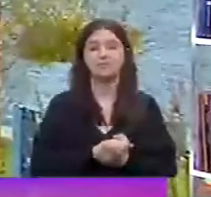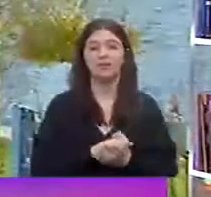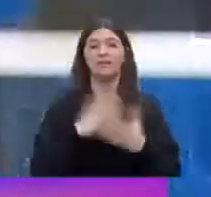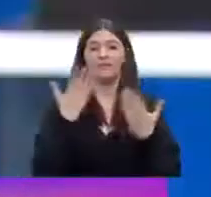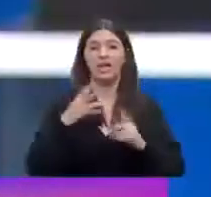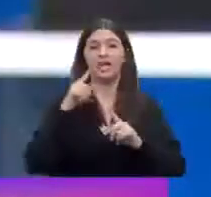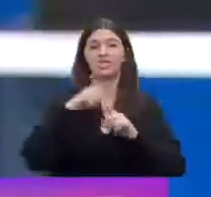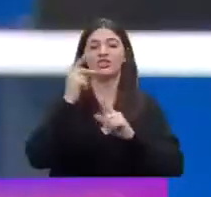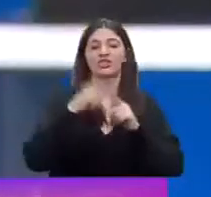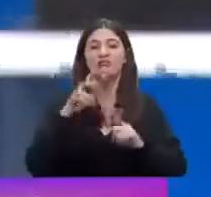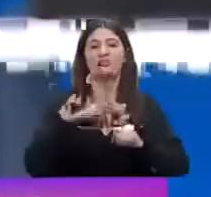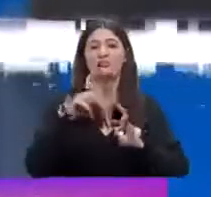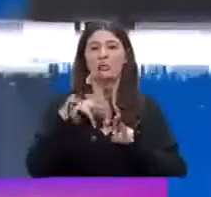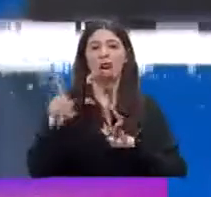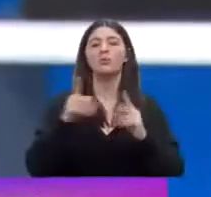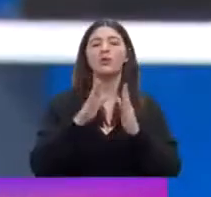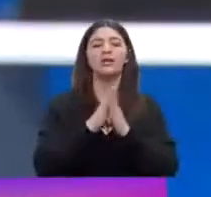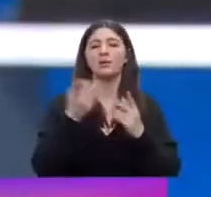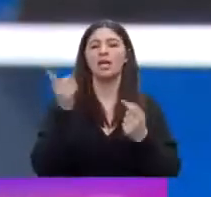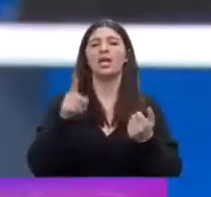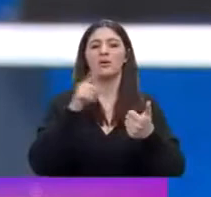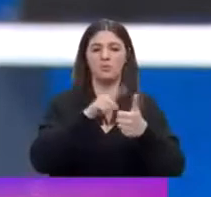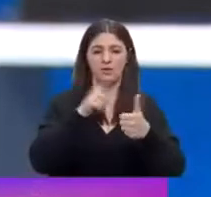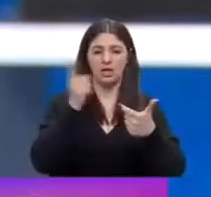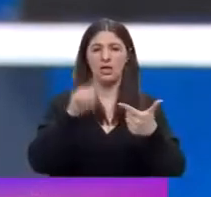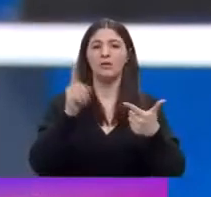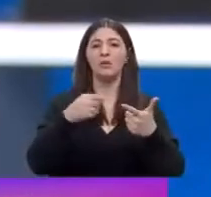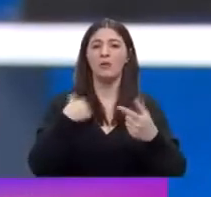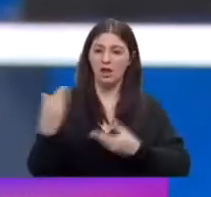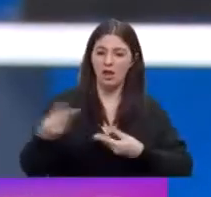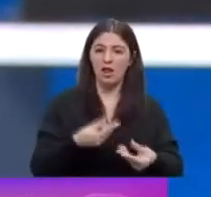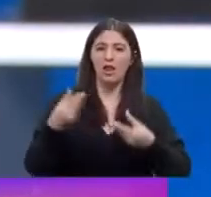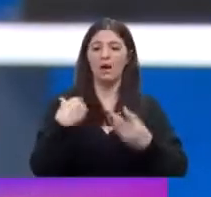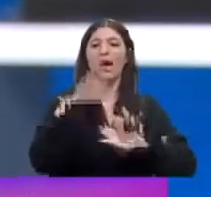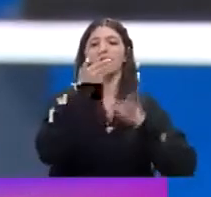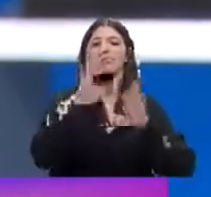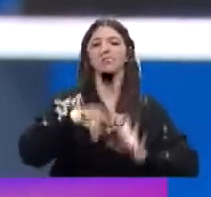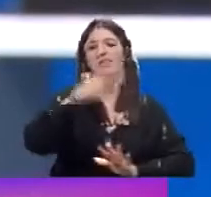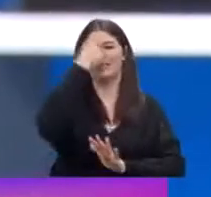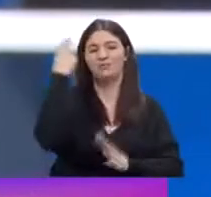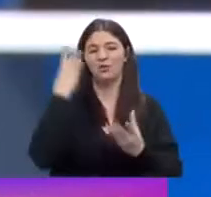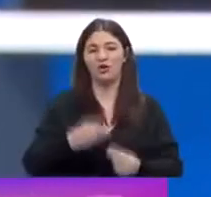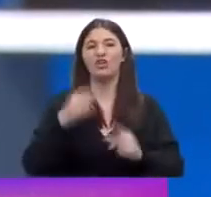Ve Tijen Şanlı Aslan. Bu kitabı iki kere buraya kadar getirmişim, tanıtamamışım. Ama şimdi nasip oldu. Tijen Hanım'a da selam.